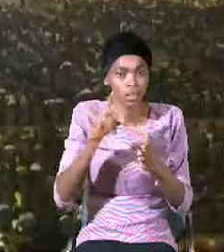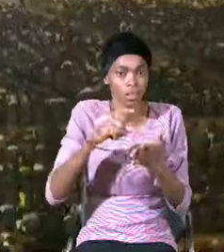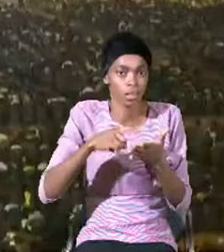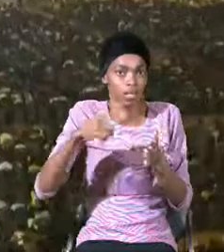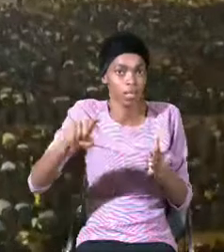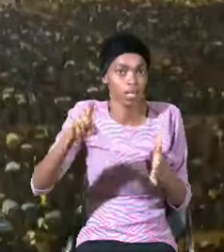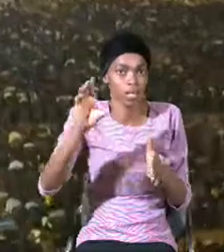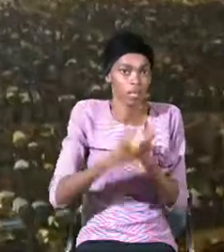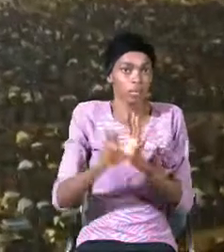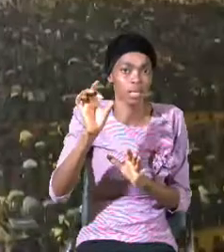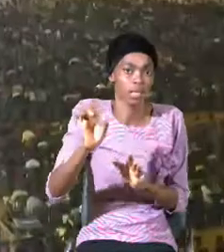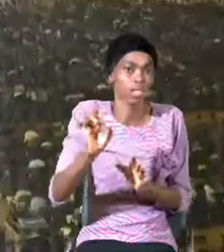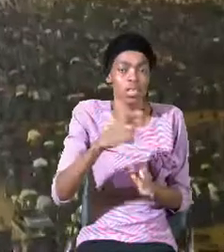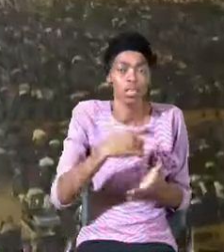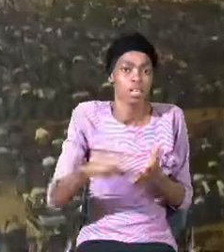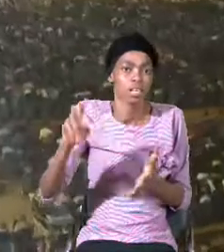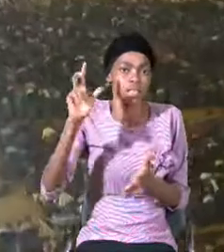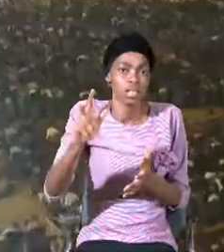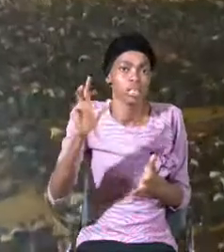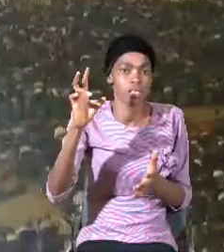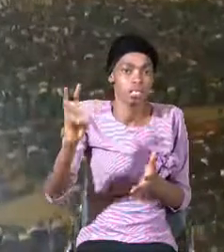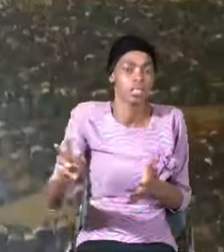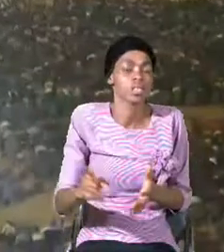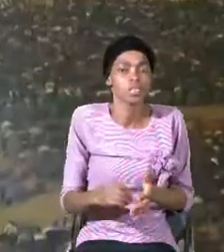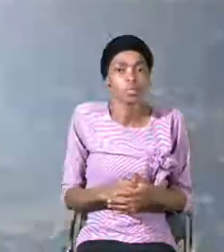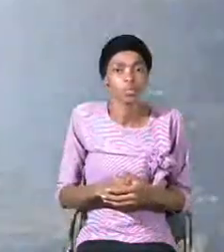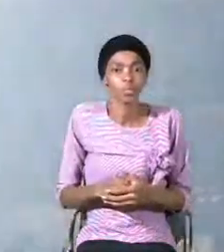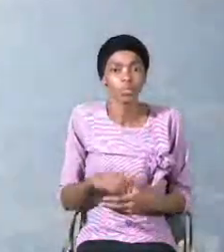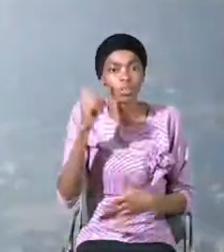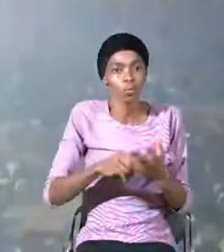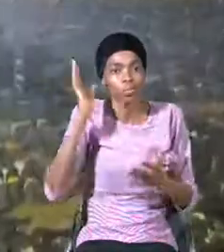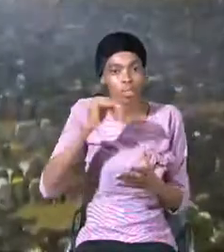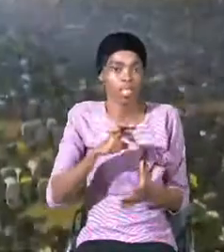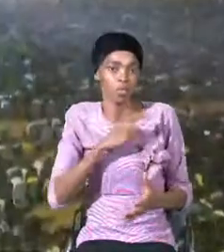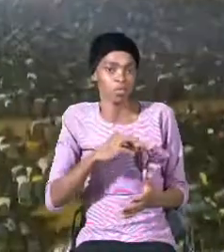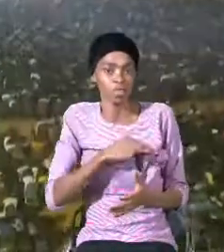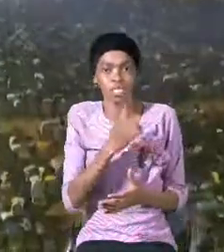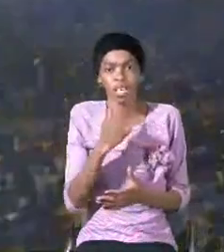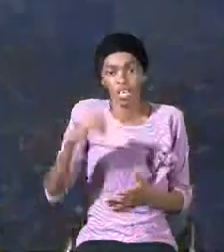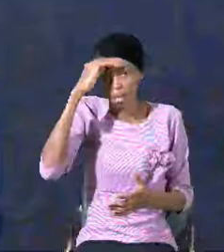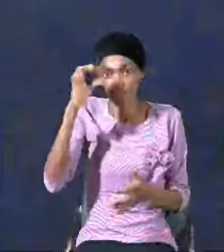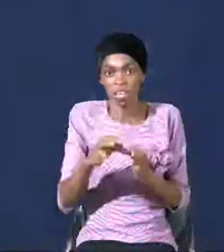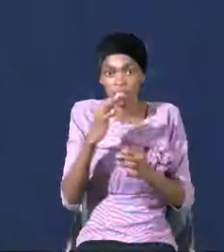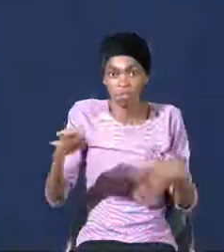Que servira-t-il à un homme s'il gagne tout le monde entier?